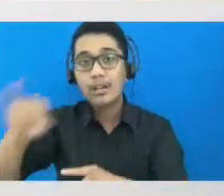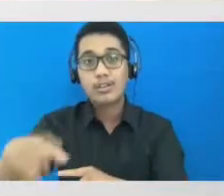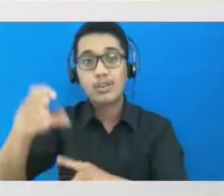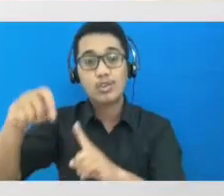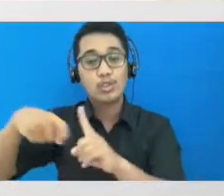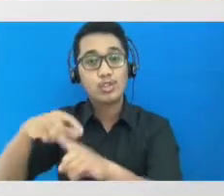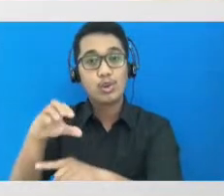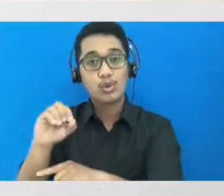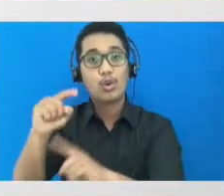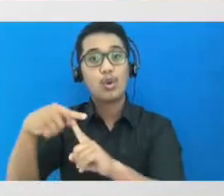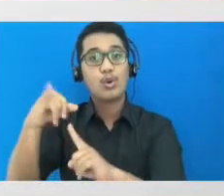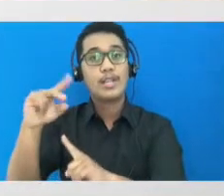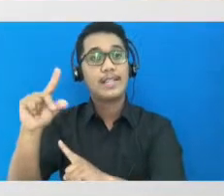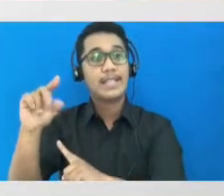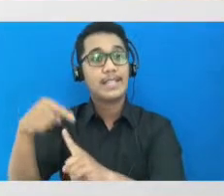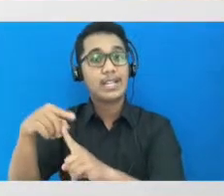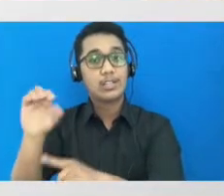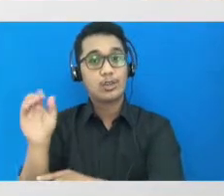Tirto Raharjo.